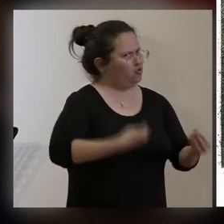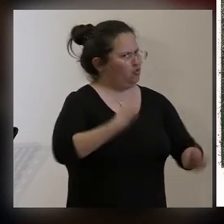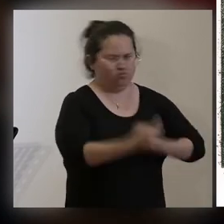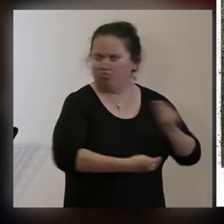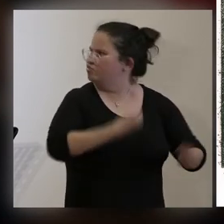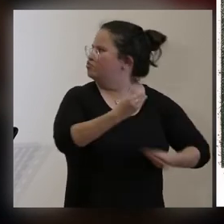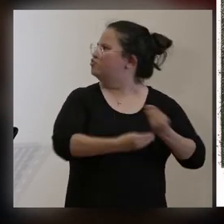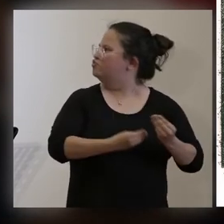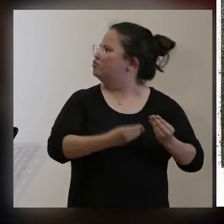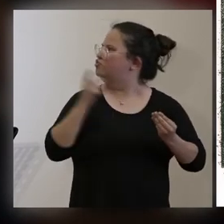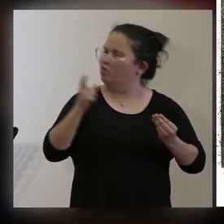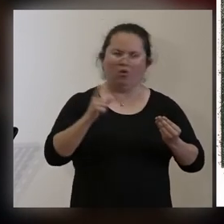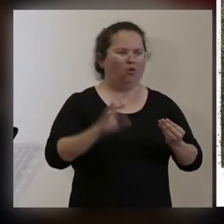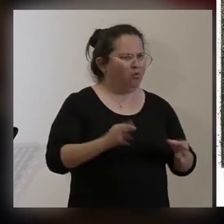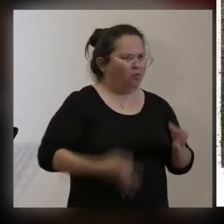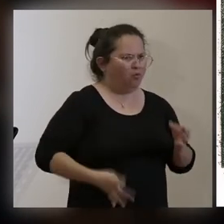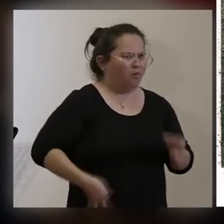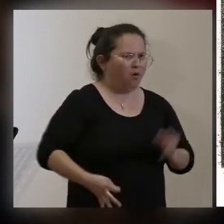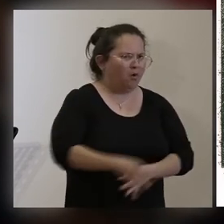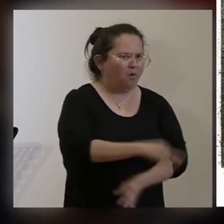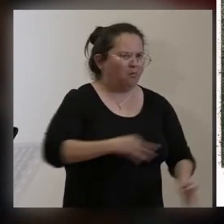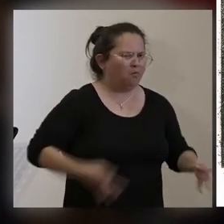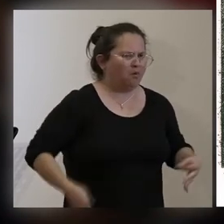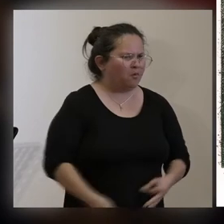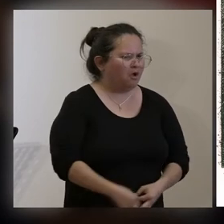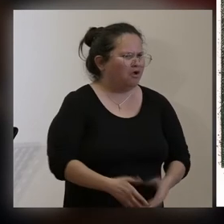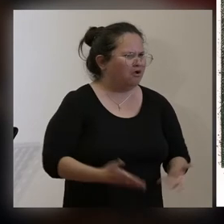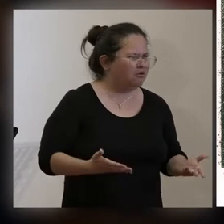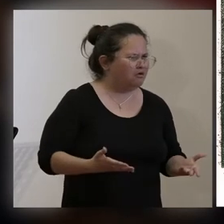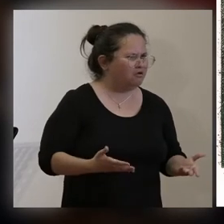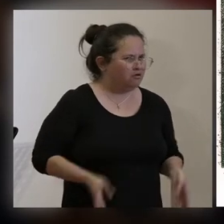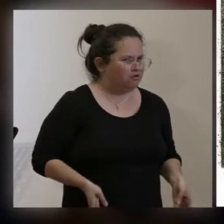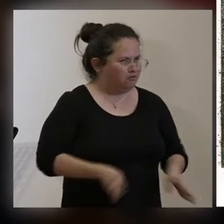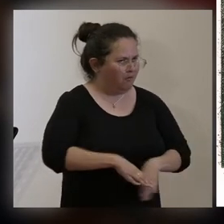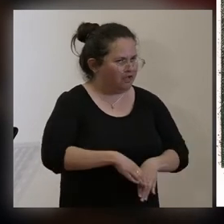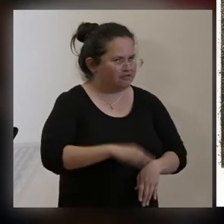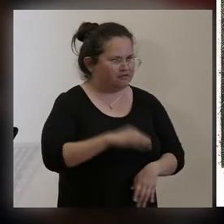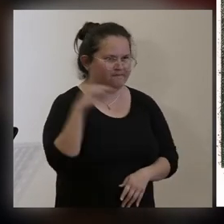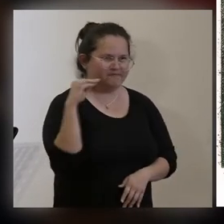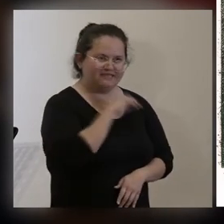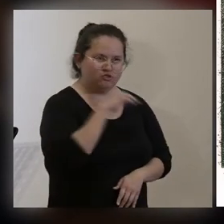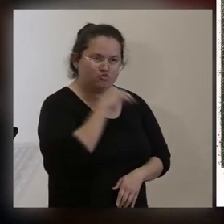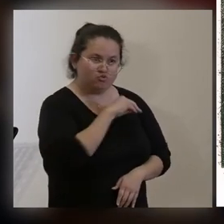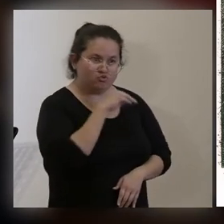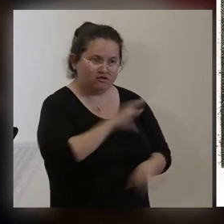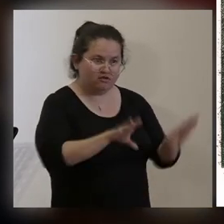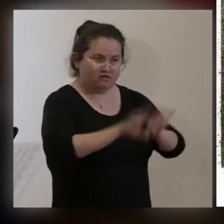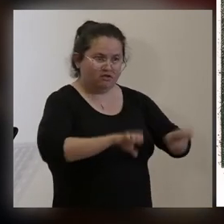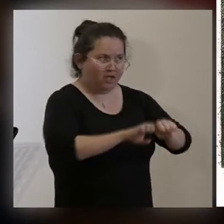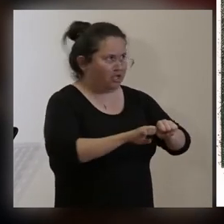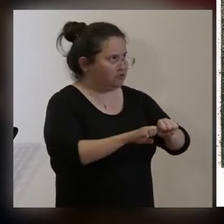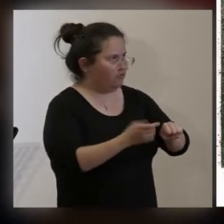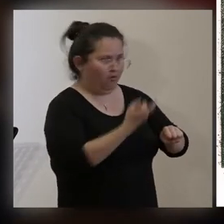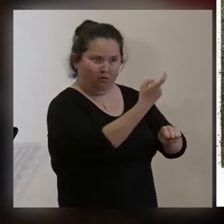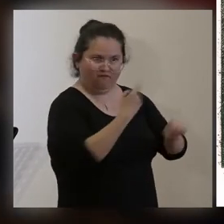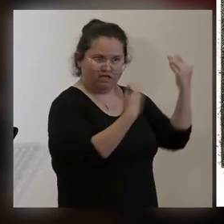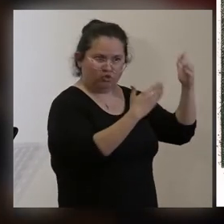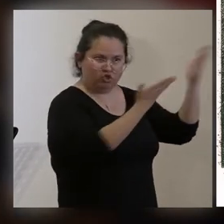points, et que ce sont des pagnes de tissu d'importation qui